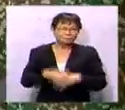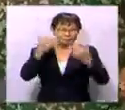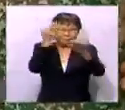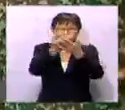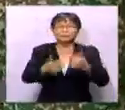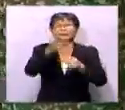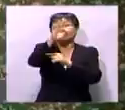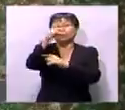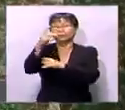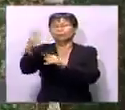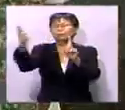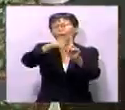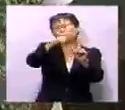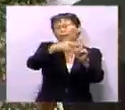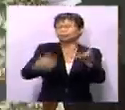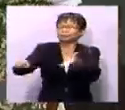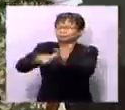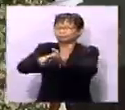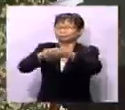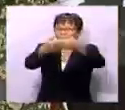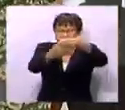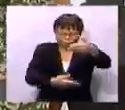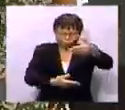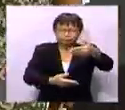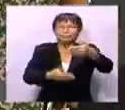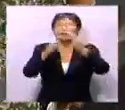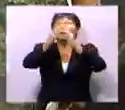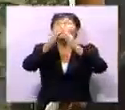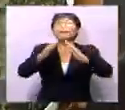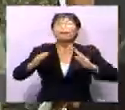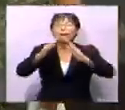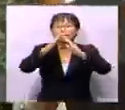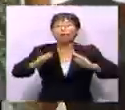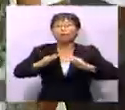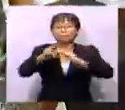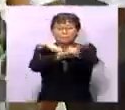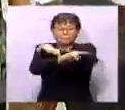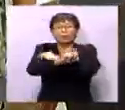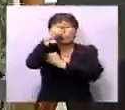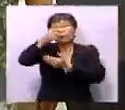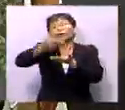ini, 9,000 permohonan telah berdaftar di bawah Dasar Perumahan Negeri Sembilan bagi rumah mampu milik.